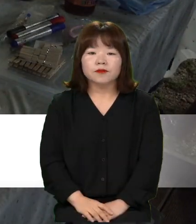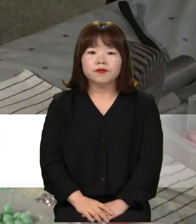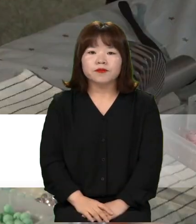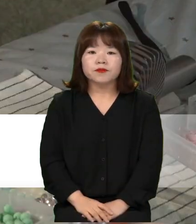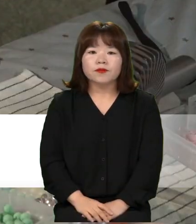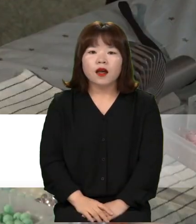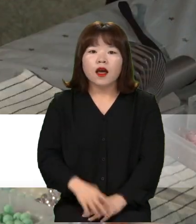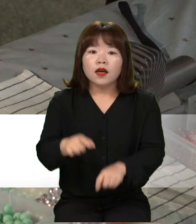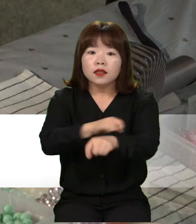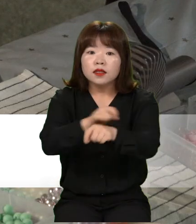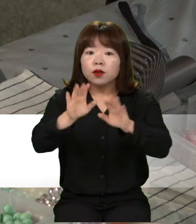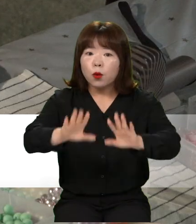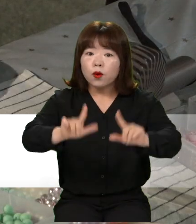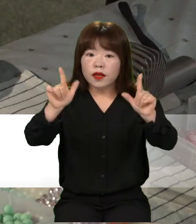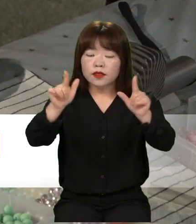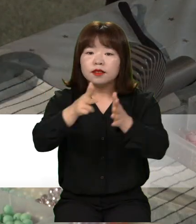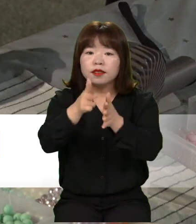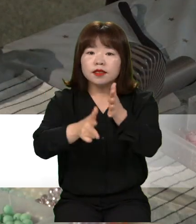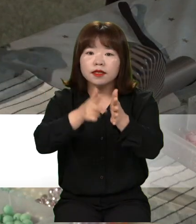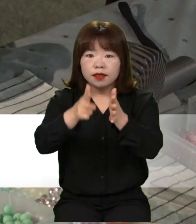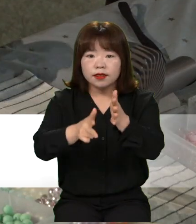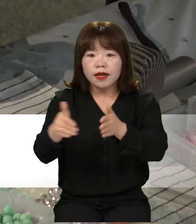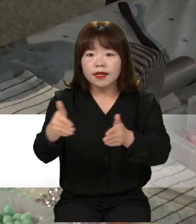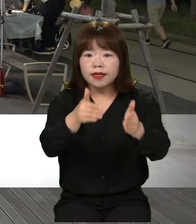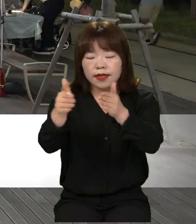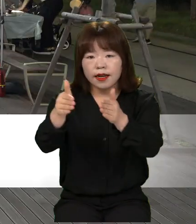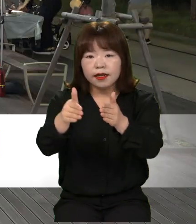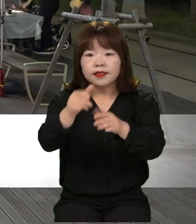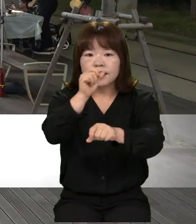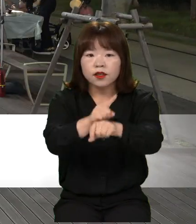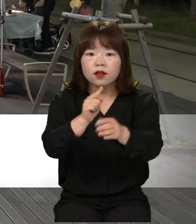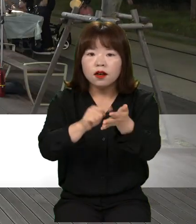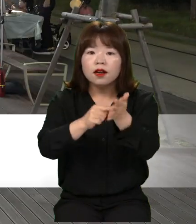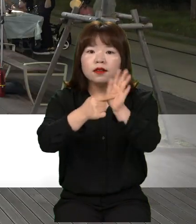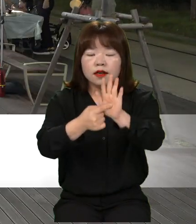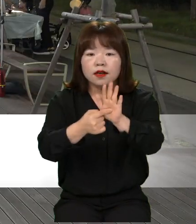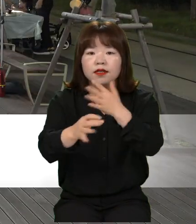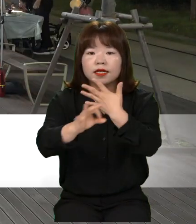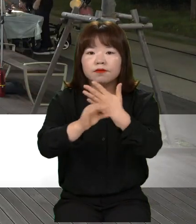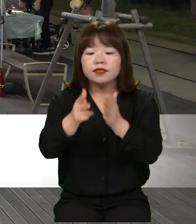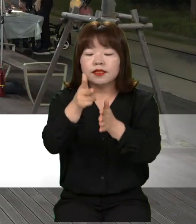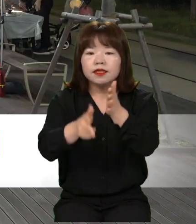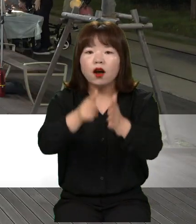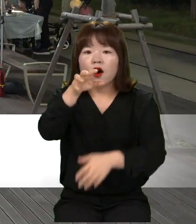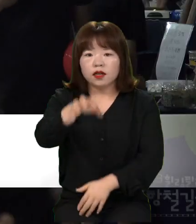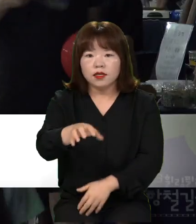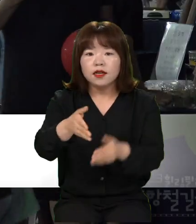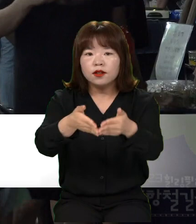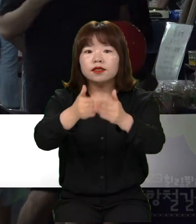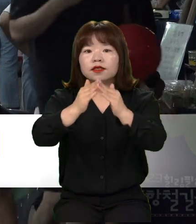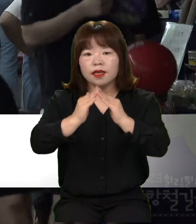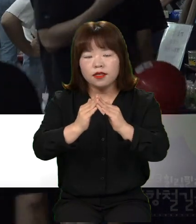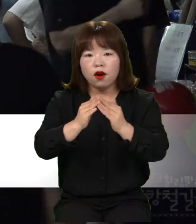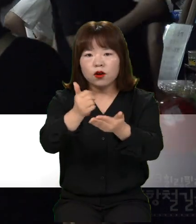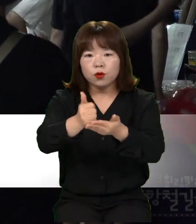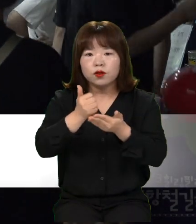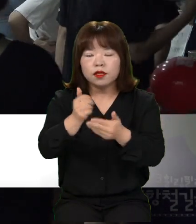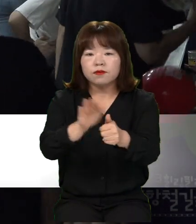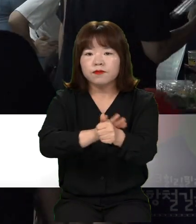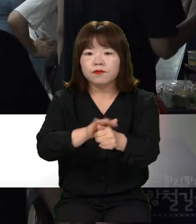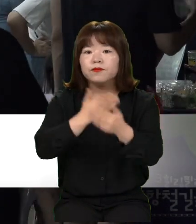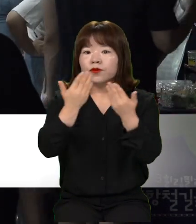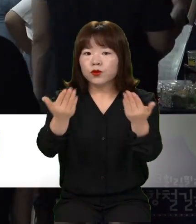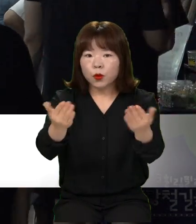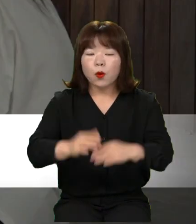진행됐습니다 특히 올해는 기찻길이라는 철길 숲에 정체성을 살린 간이역을 테마역 사이마다 배치해